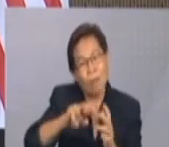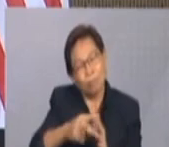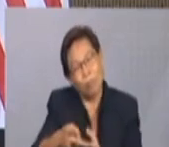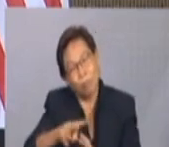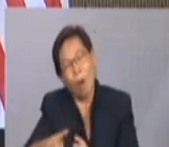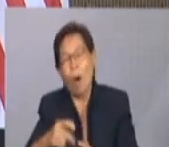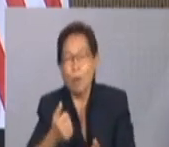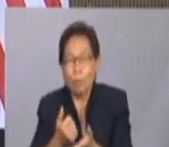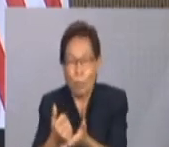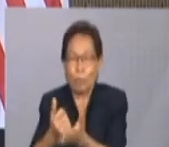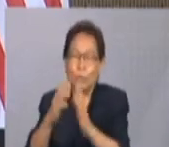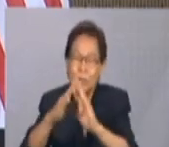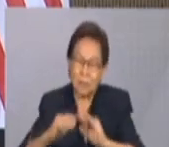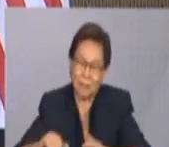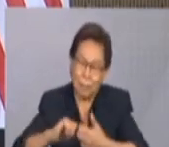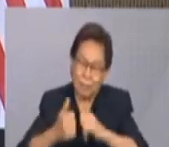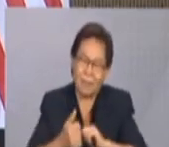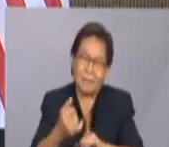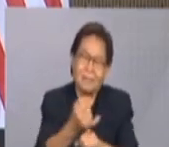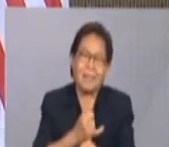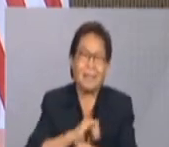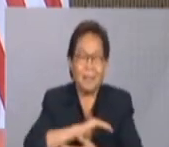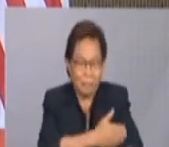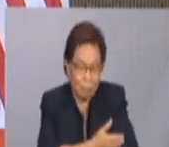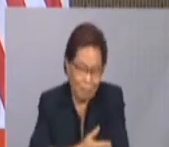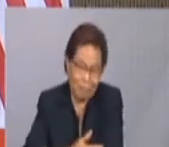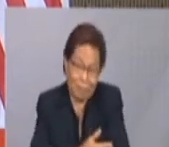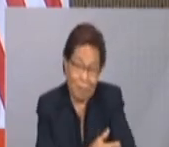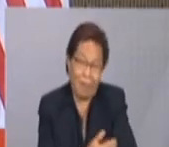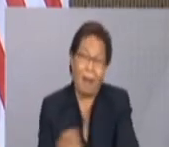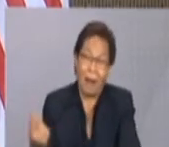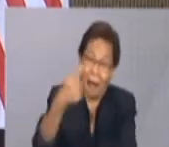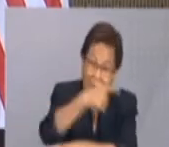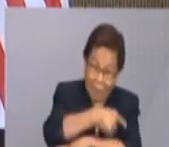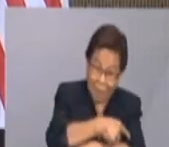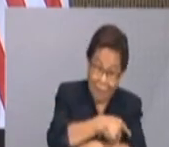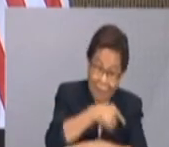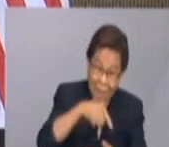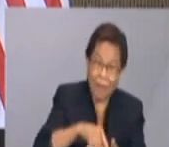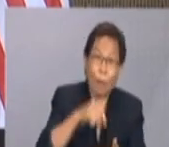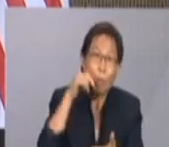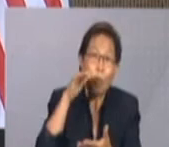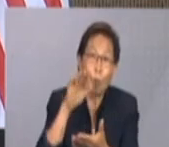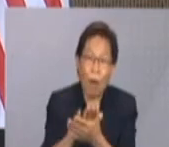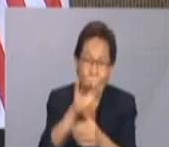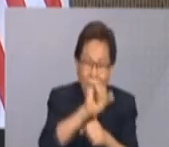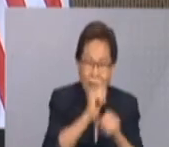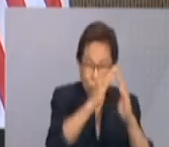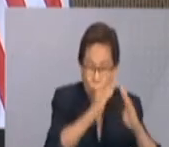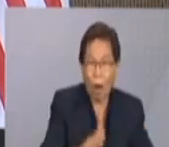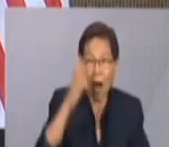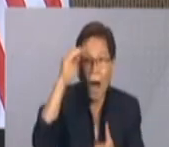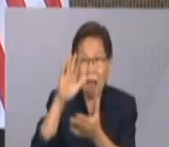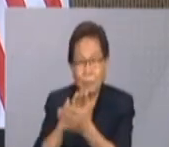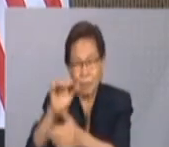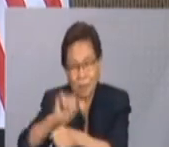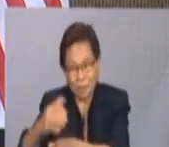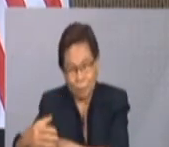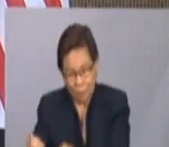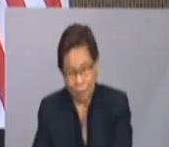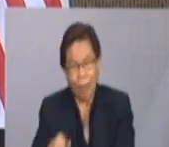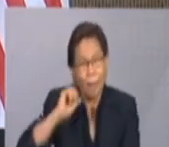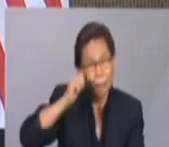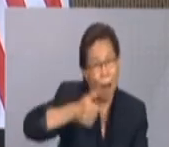menyelesaikan masalah penjagaan anak hal ini istri bekerja daripada rumah suami bekerja di pejabat